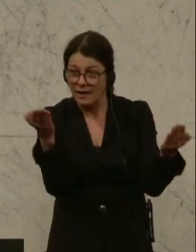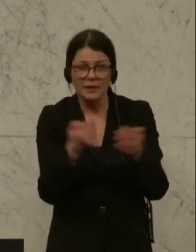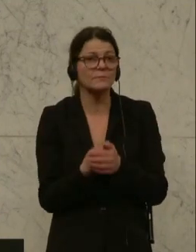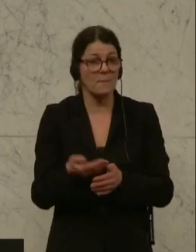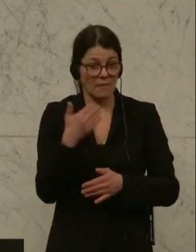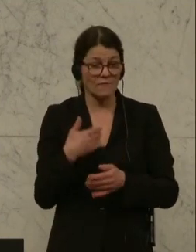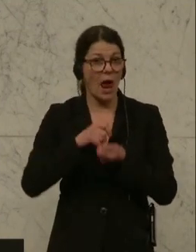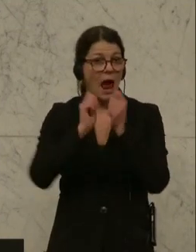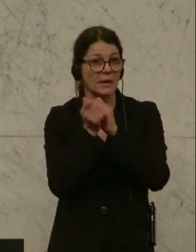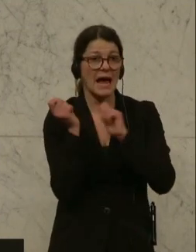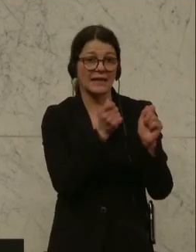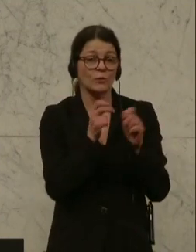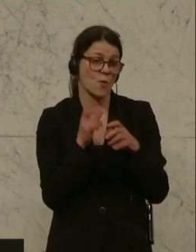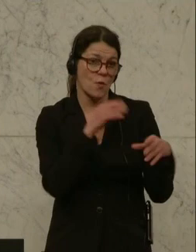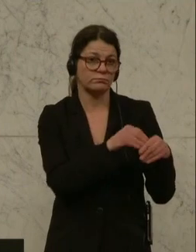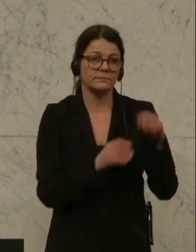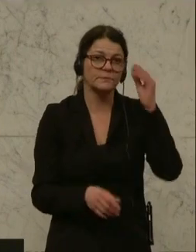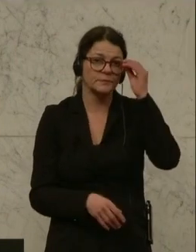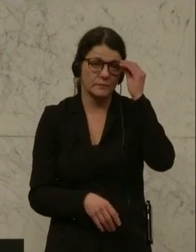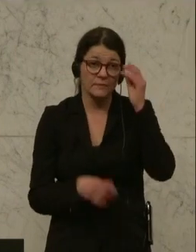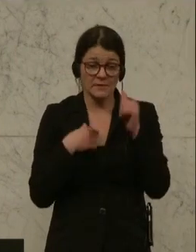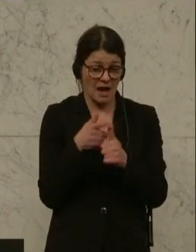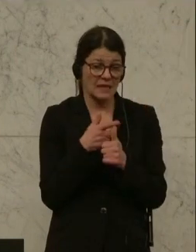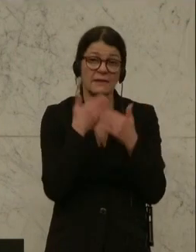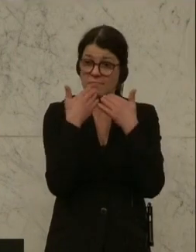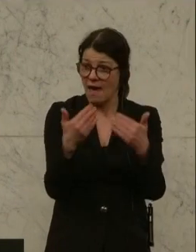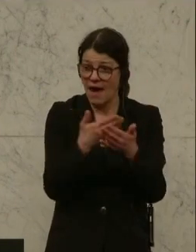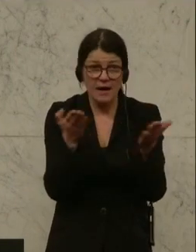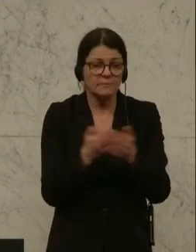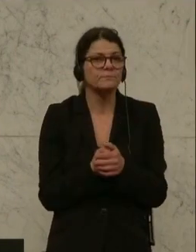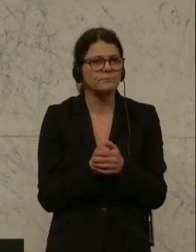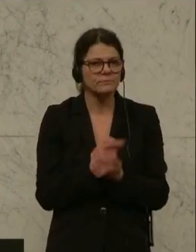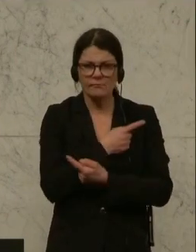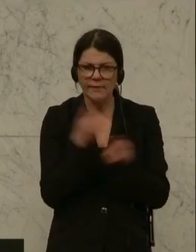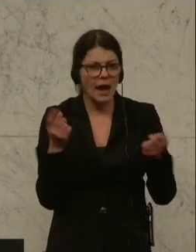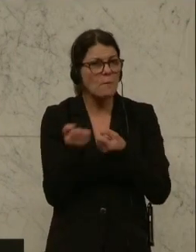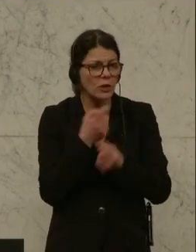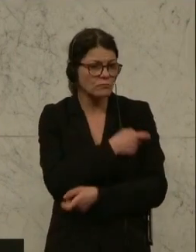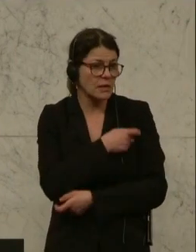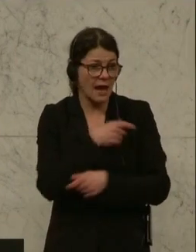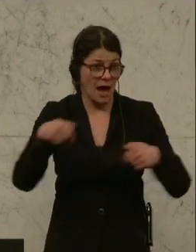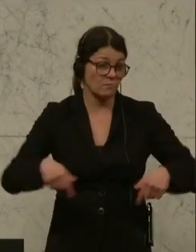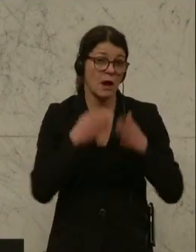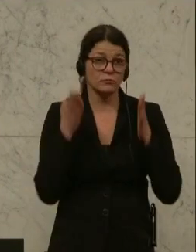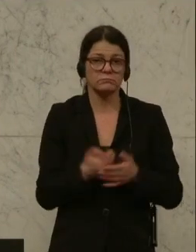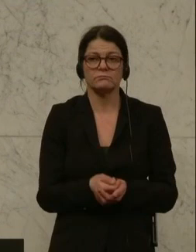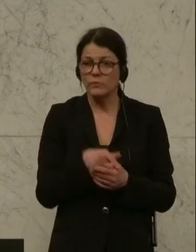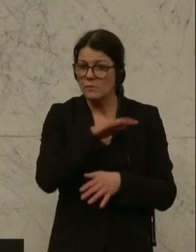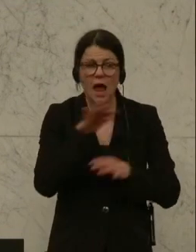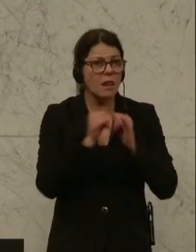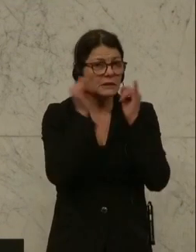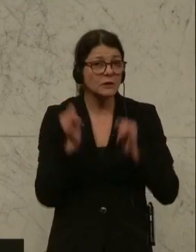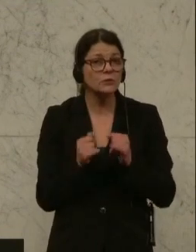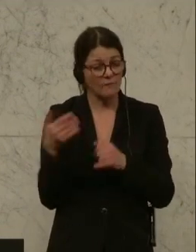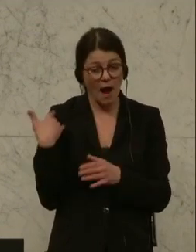abänderungseintrag Antrag einbringe mein erstes danke gilt allen politischen Parteien hier und allen Institutionen